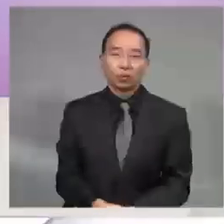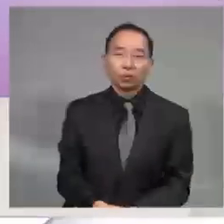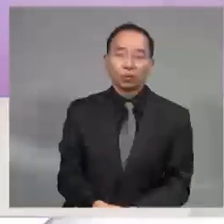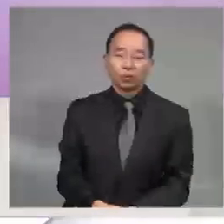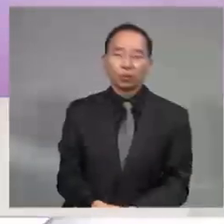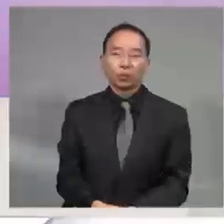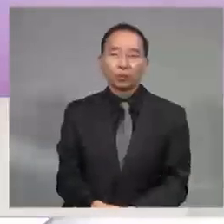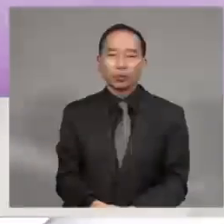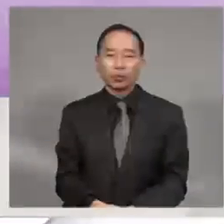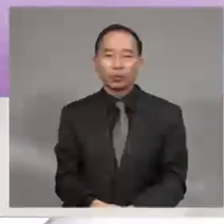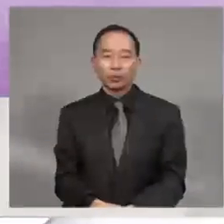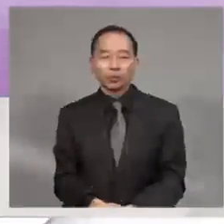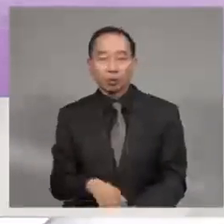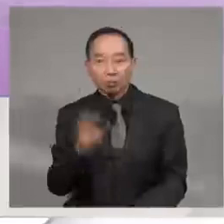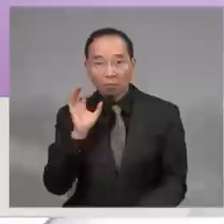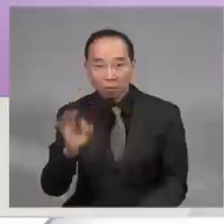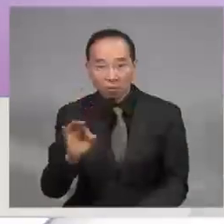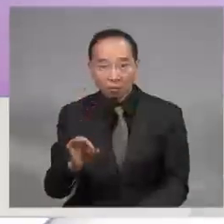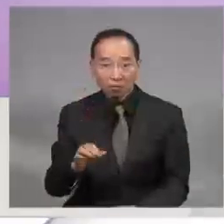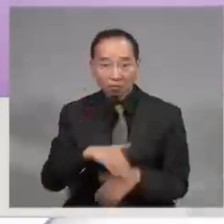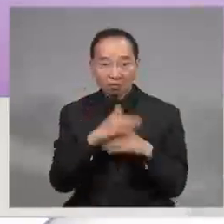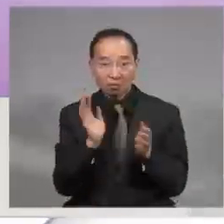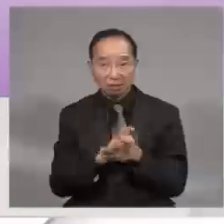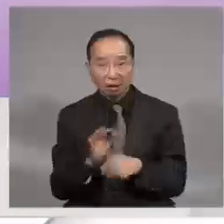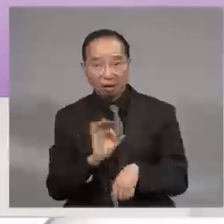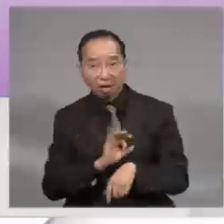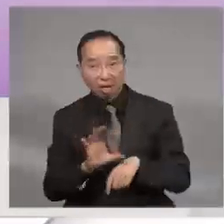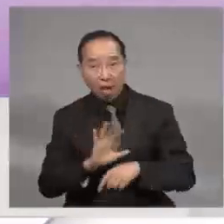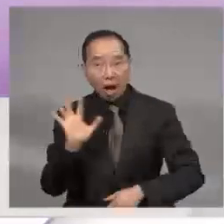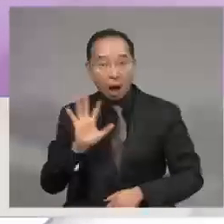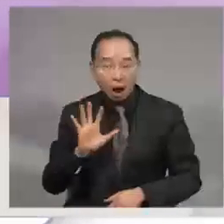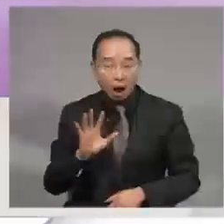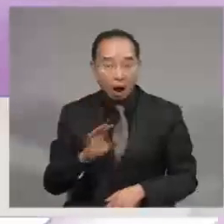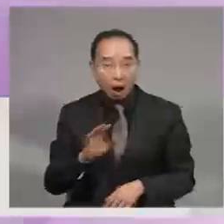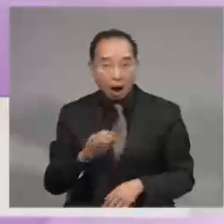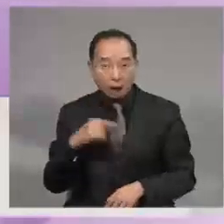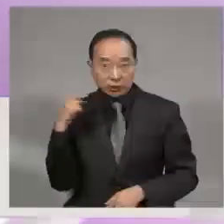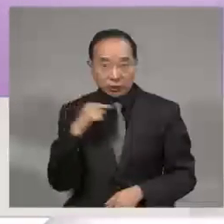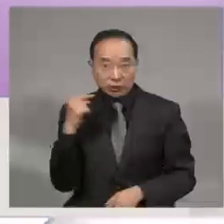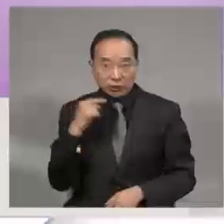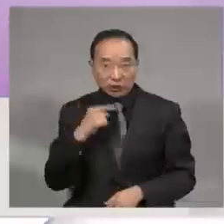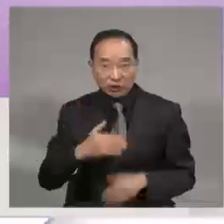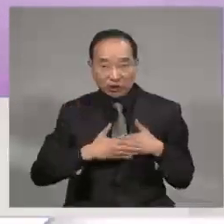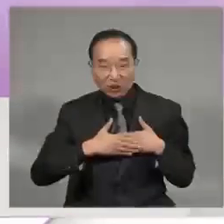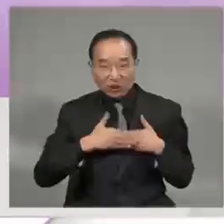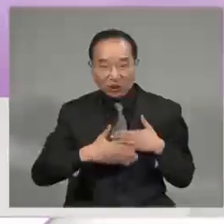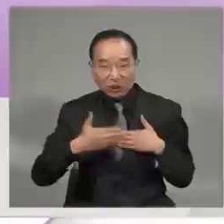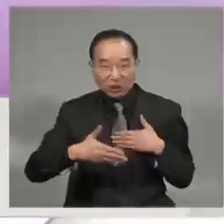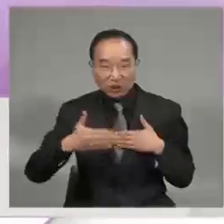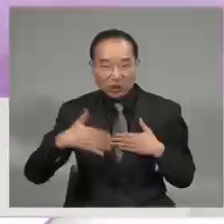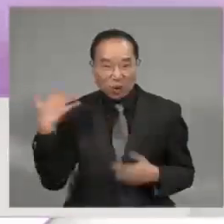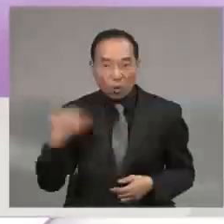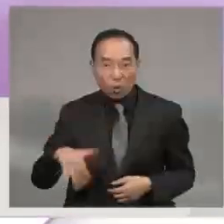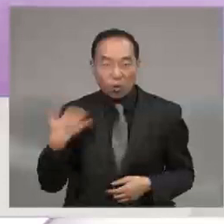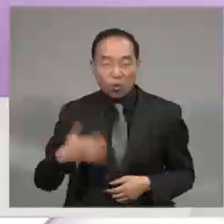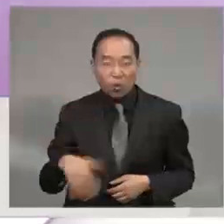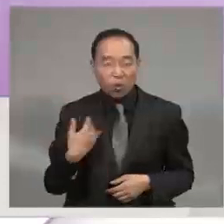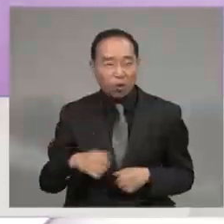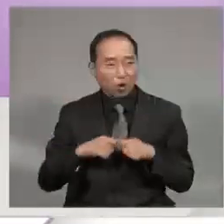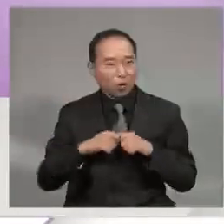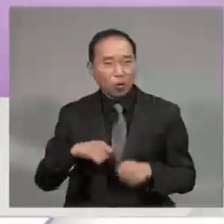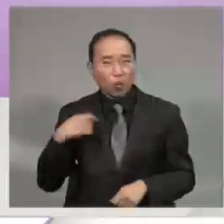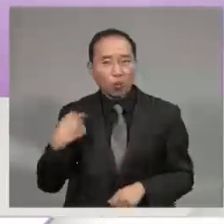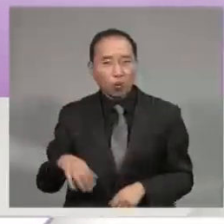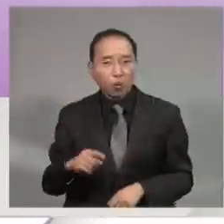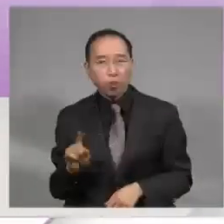하나 허투루 진행되는 부분이 없을 정도로 네. 아이 뭘 저렇게까지 예. 그렇게 꼼꼼하게 굳이 네. 근데